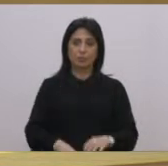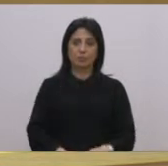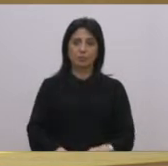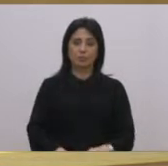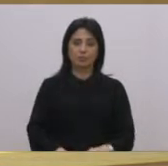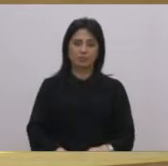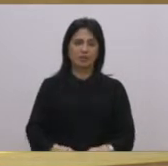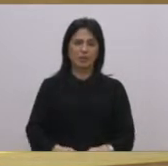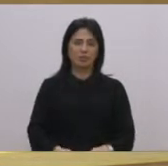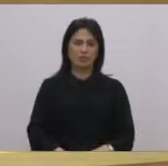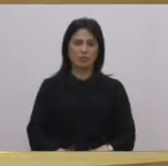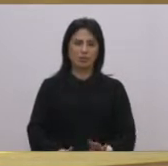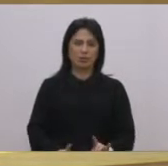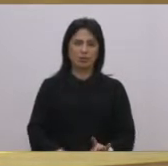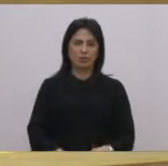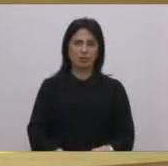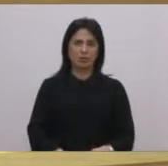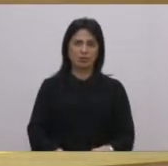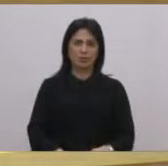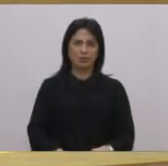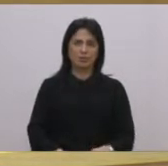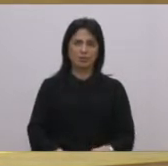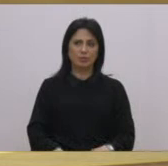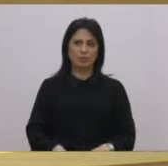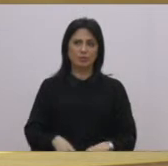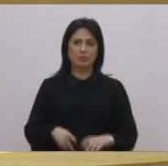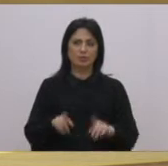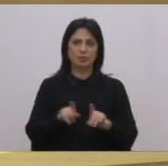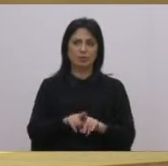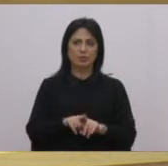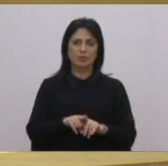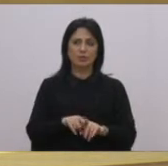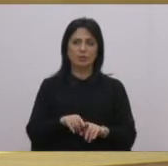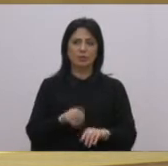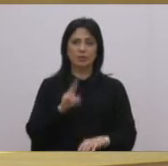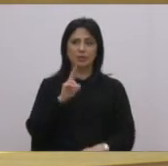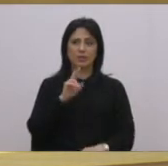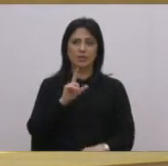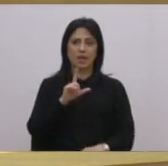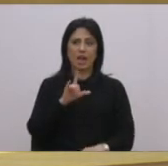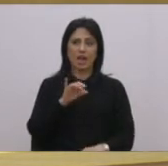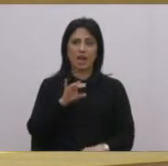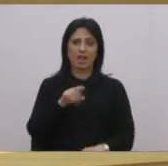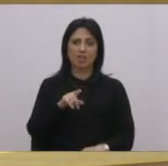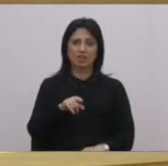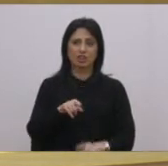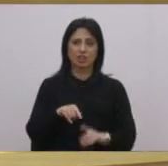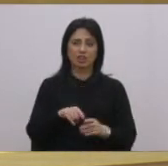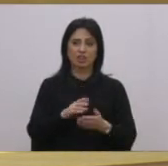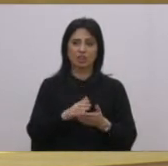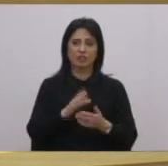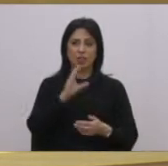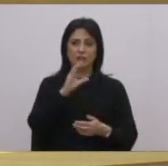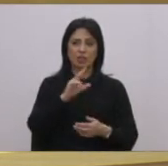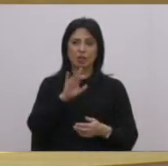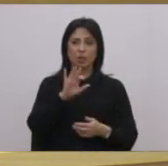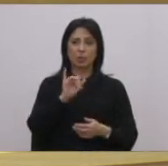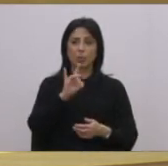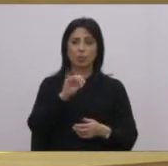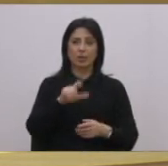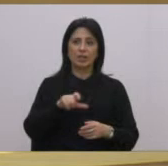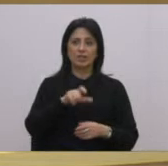რომ განხორციელდეს ეს პროექტები. ასევე მინდა წალენჯიხის რაიონს შევეხო, სადაც სკურის გზა